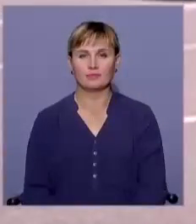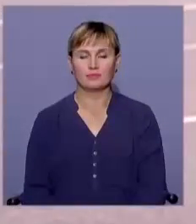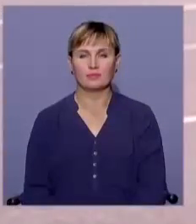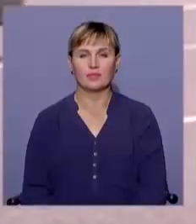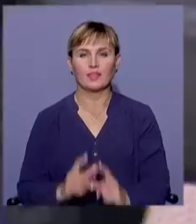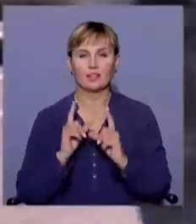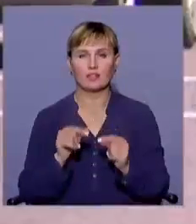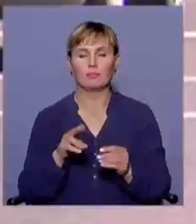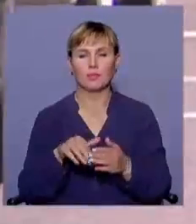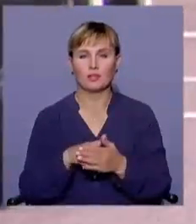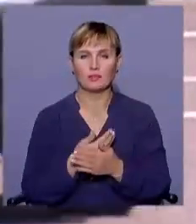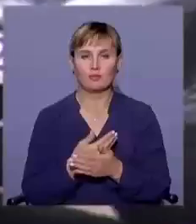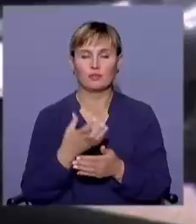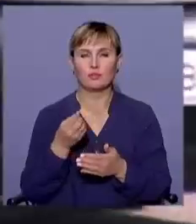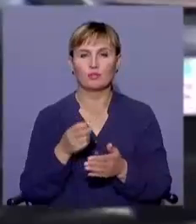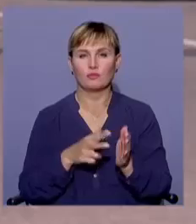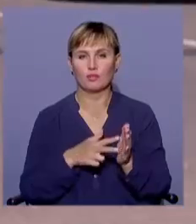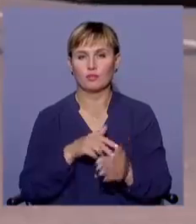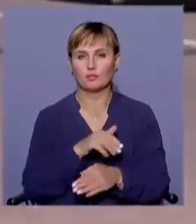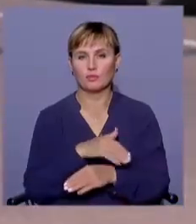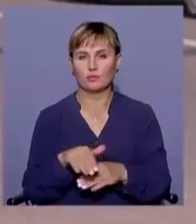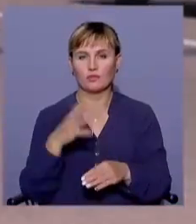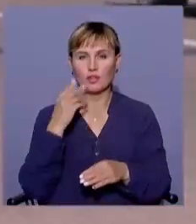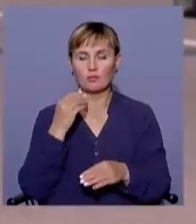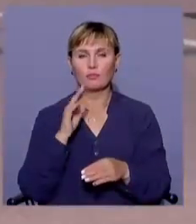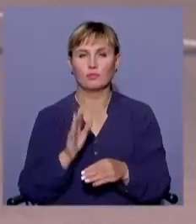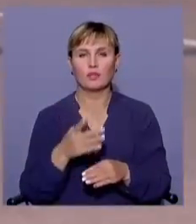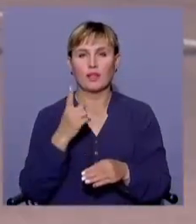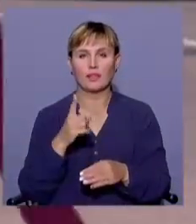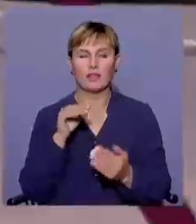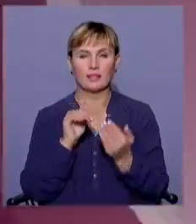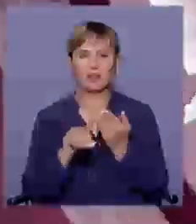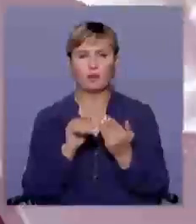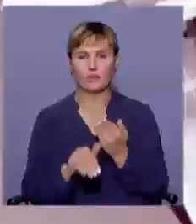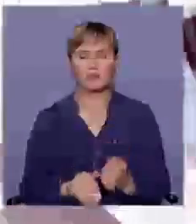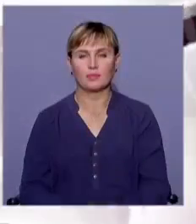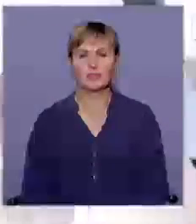Езда по-новому. Еще 8 улиц в Алматы станут односторонними.